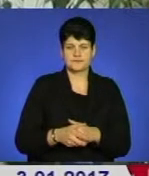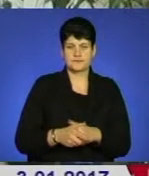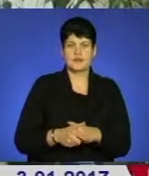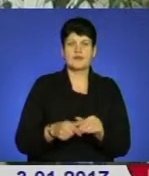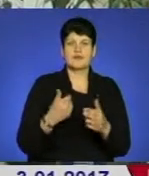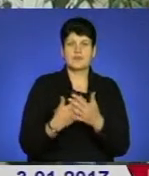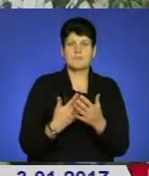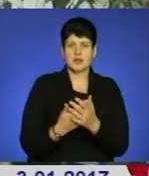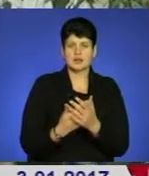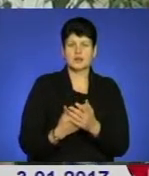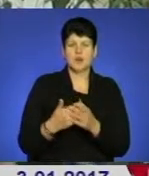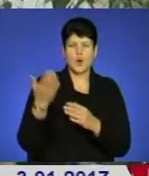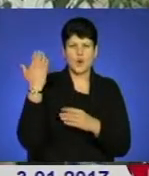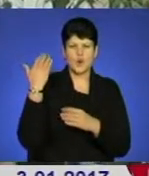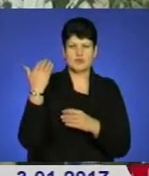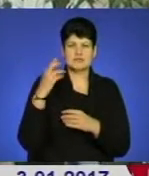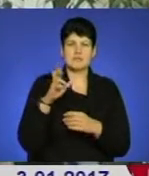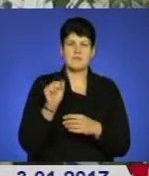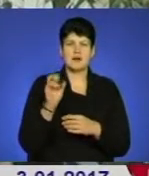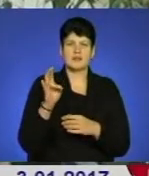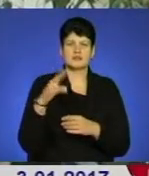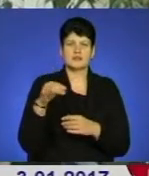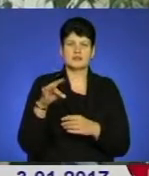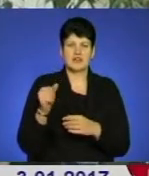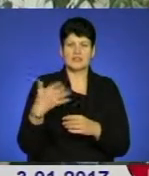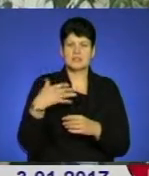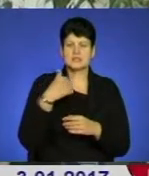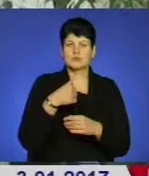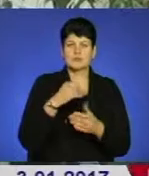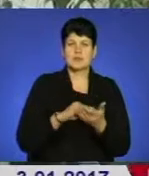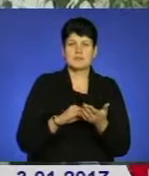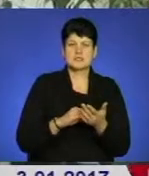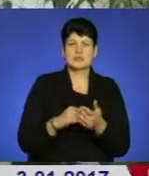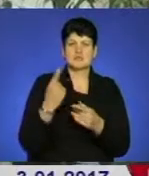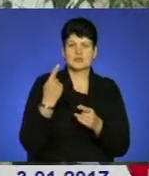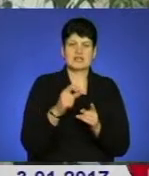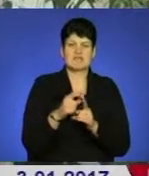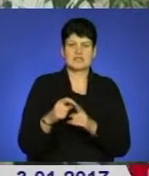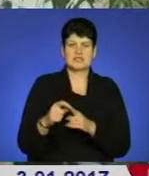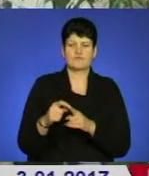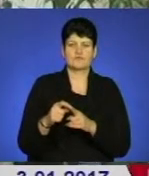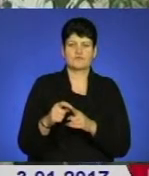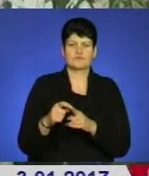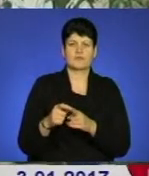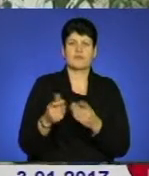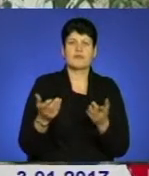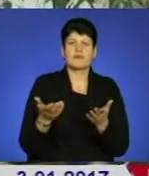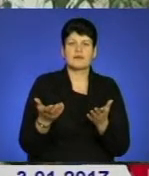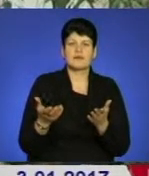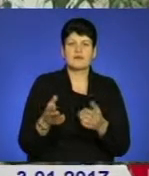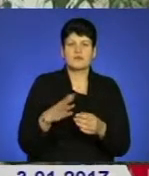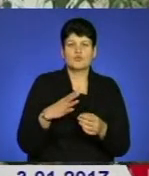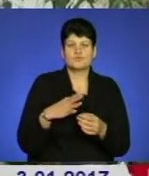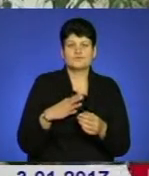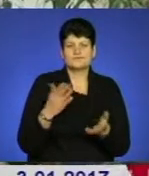наприклад, колись Бандера в 50-х роках написав один такий вислів, який інколи